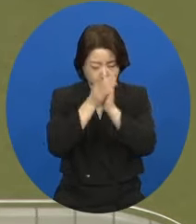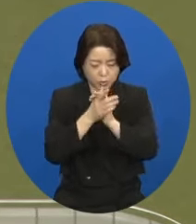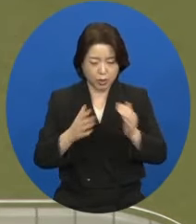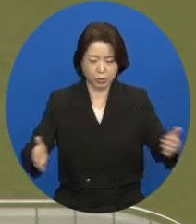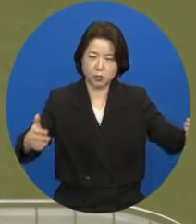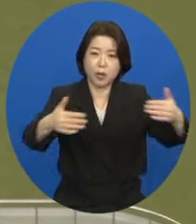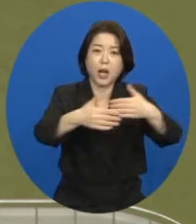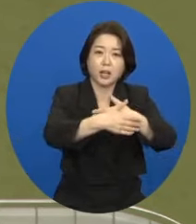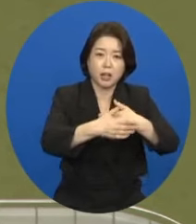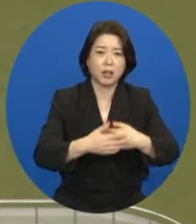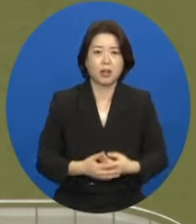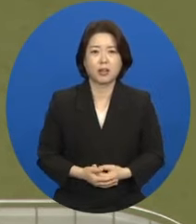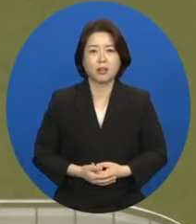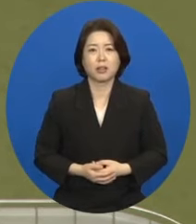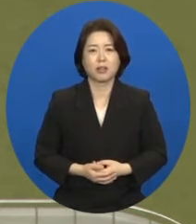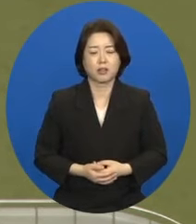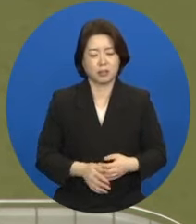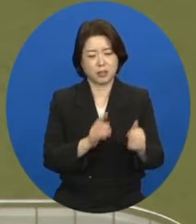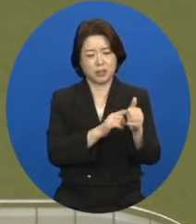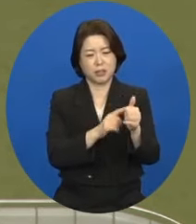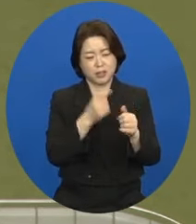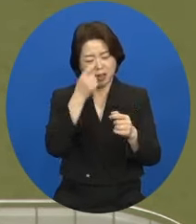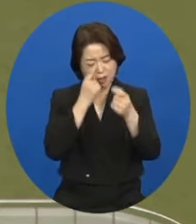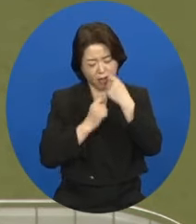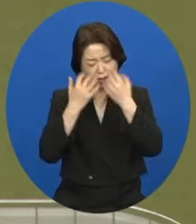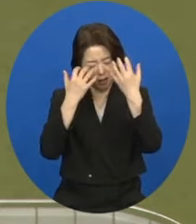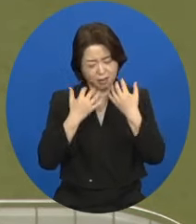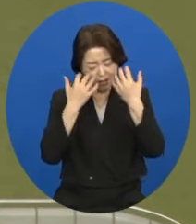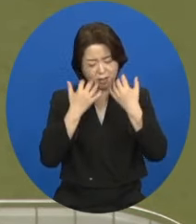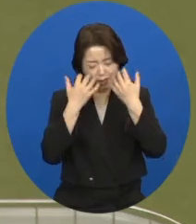안아드렸는데요, 그렇게 서럽게 우시는 거예요.